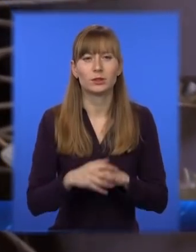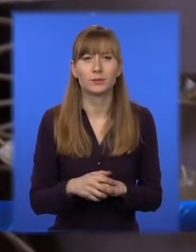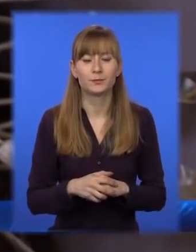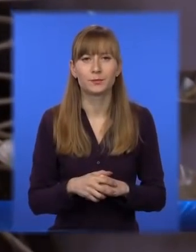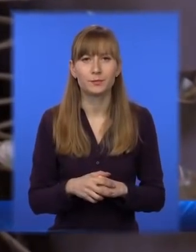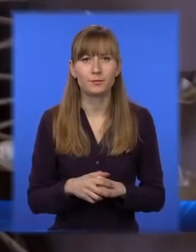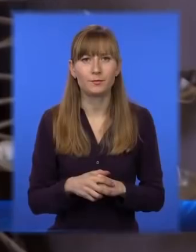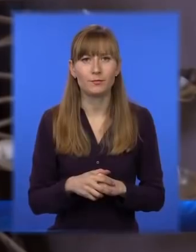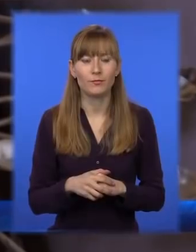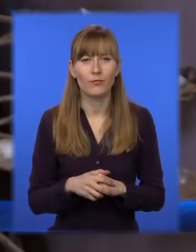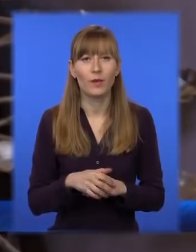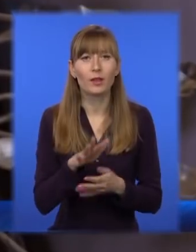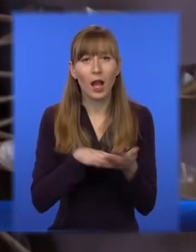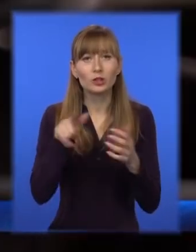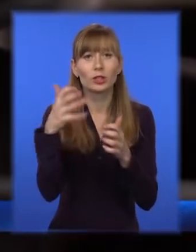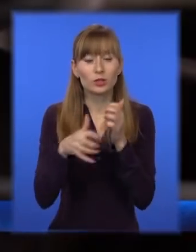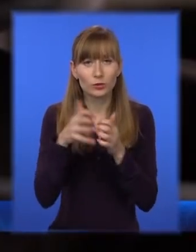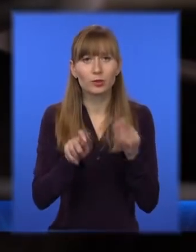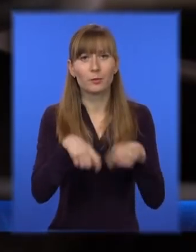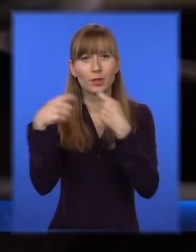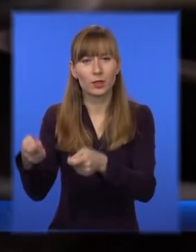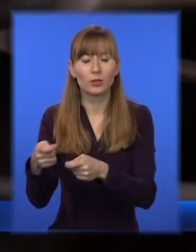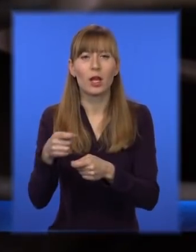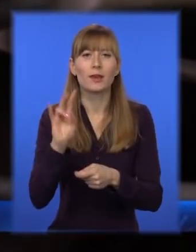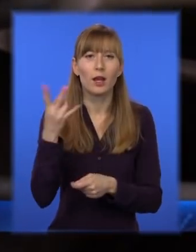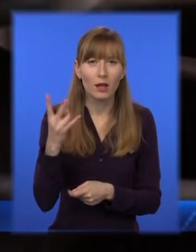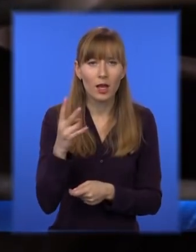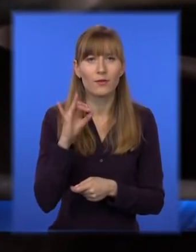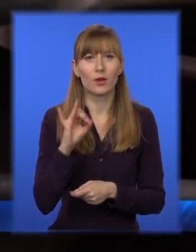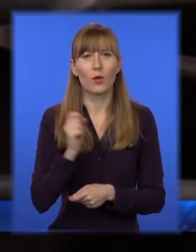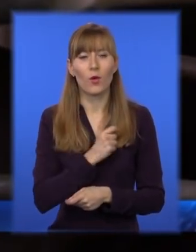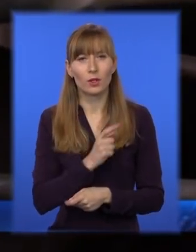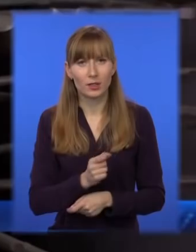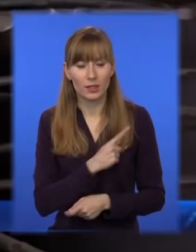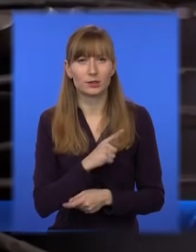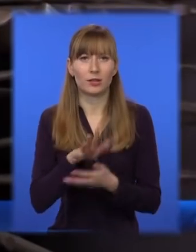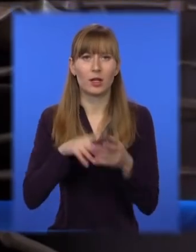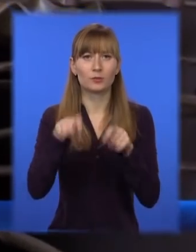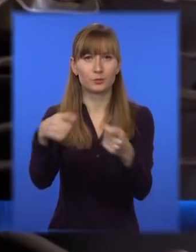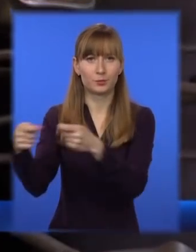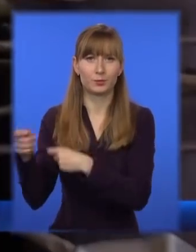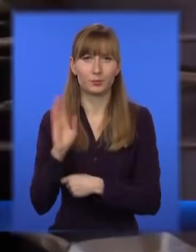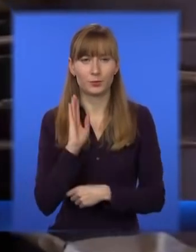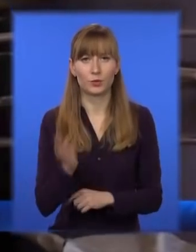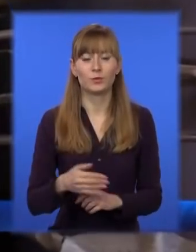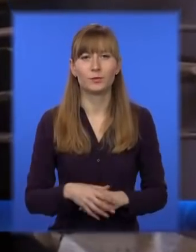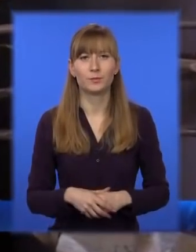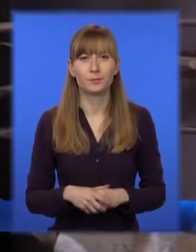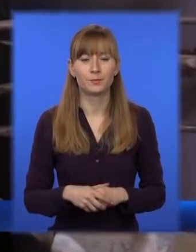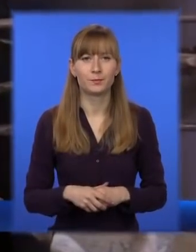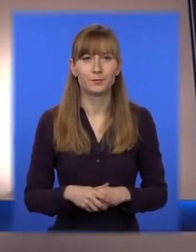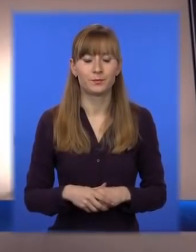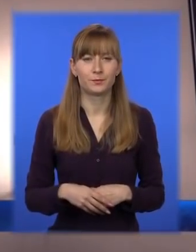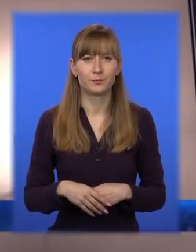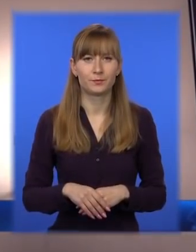священий вогонь передадуть до Миколаєва та Одеси. Щоб до Різдва кожен бажаючий на підвіконні мав свічку, яка об'єднає родини з усіх куточків